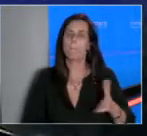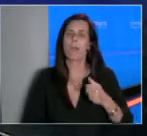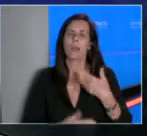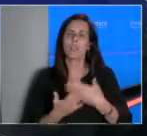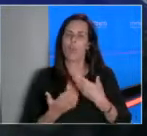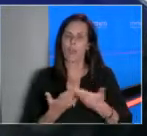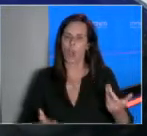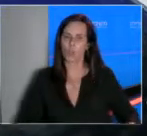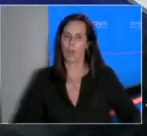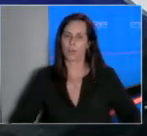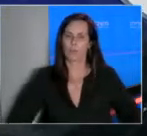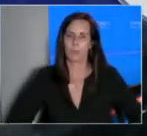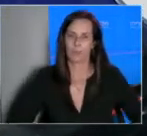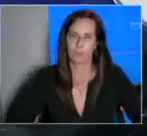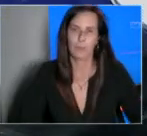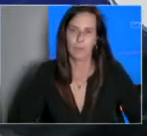השורה התחתונה?